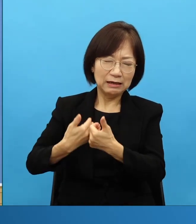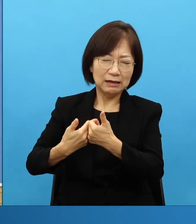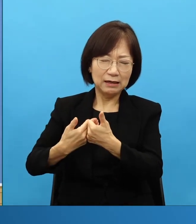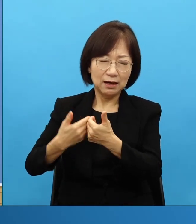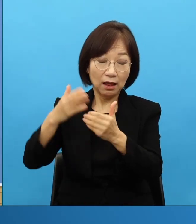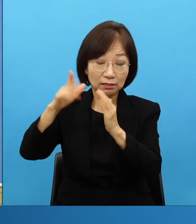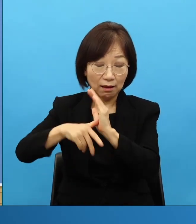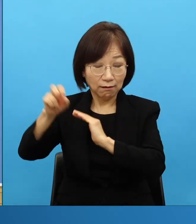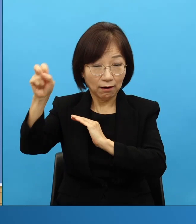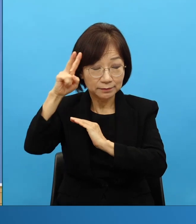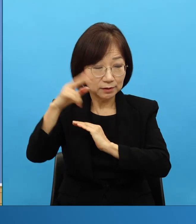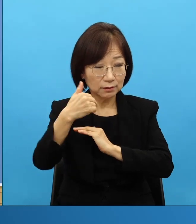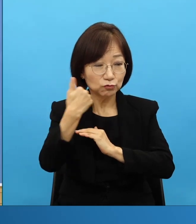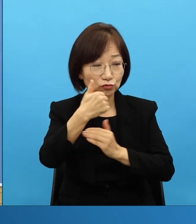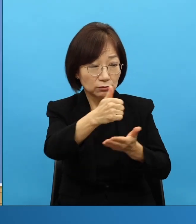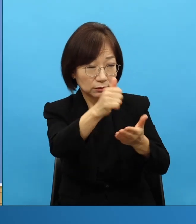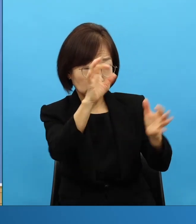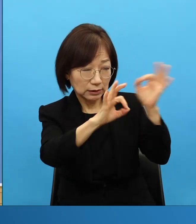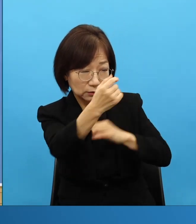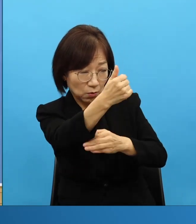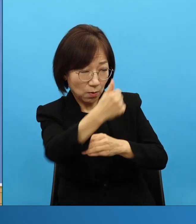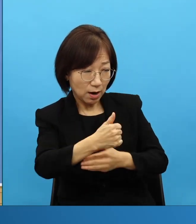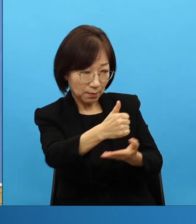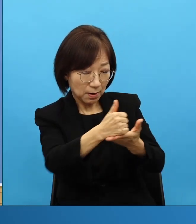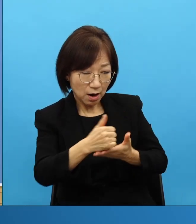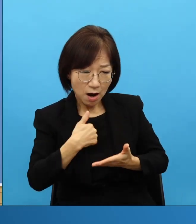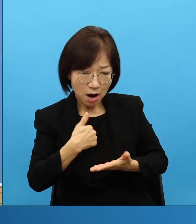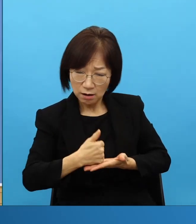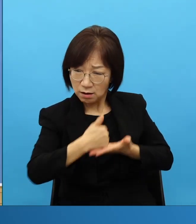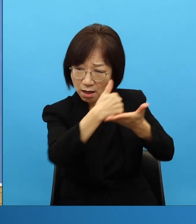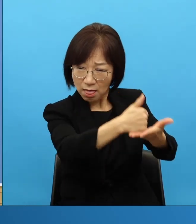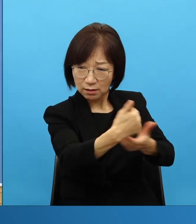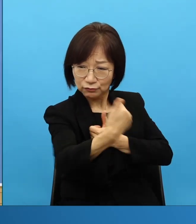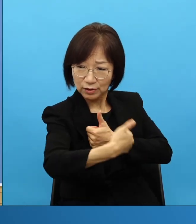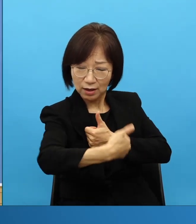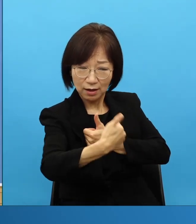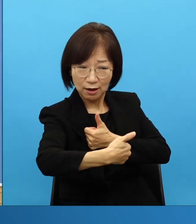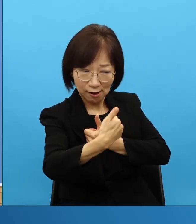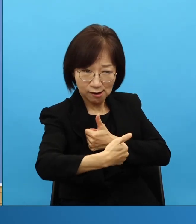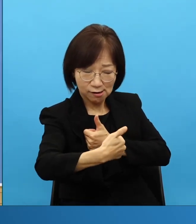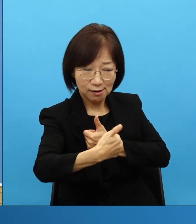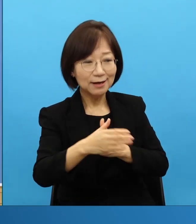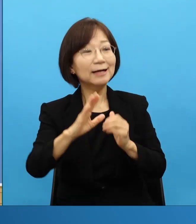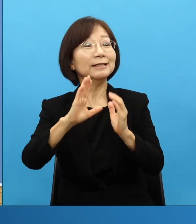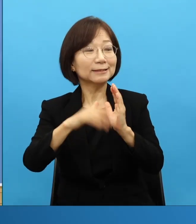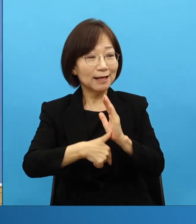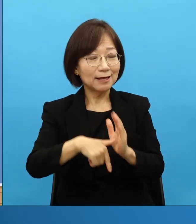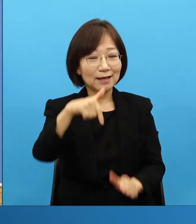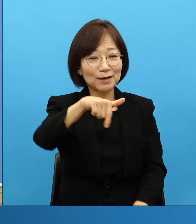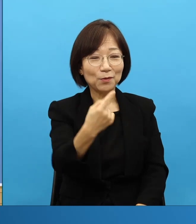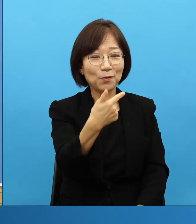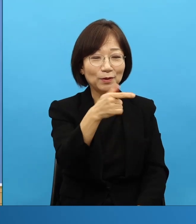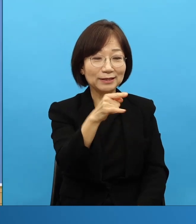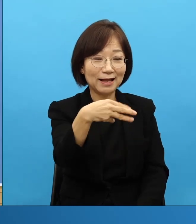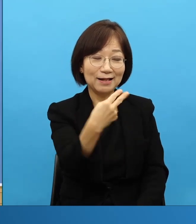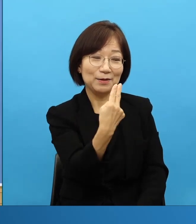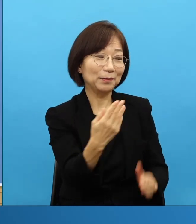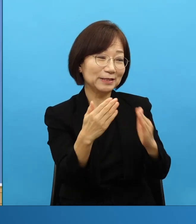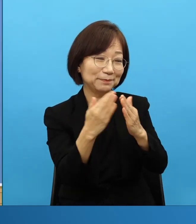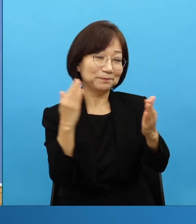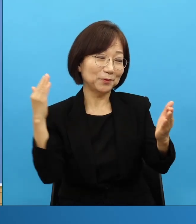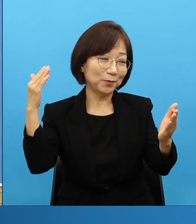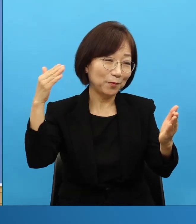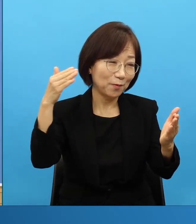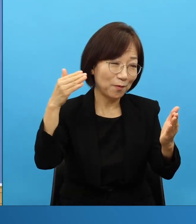that Cornelius was invited to the home. 그 내용 아시죠? 그래서 베드로가 갔더니 고넬료가 맨발로 뛰어나 엎드려 막 절을 하고 있더라요. And you already know this